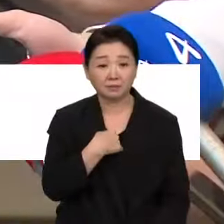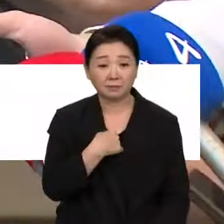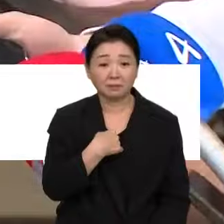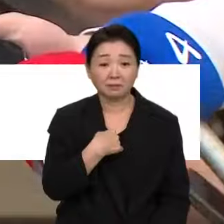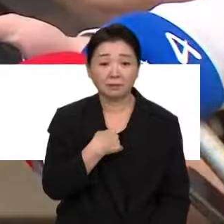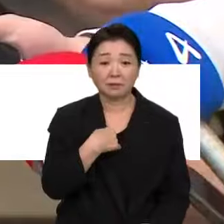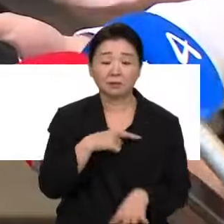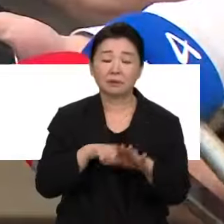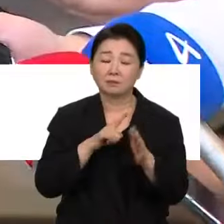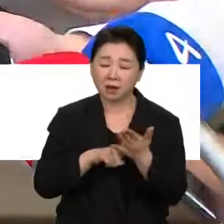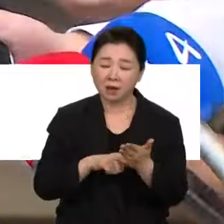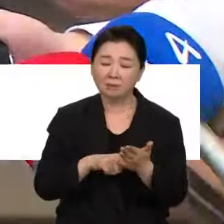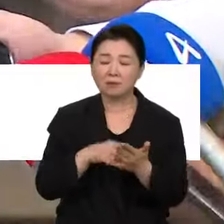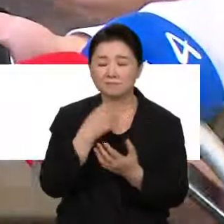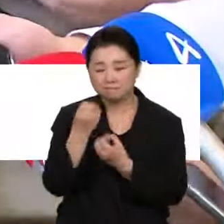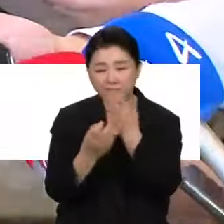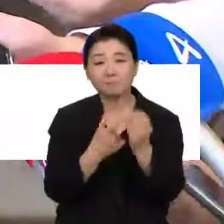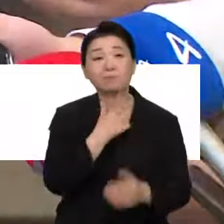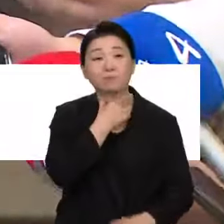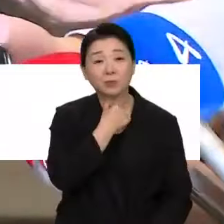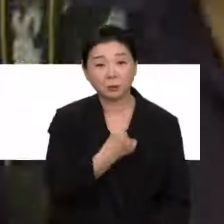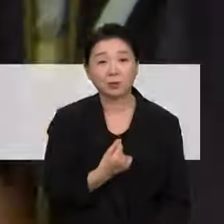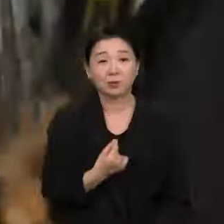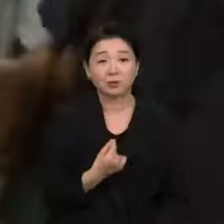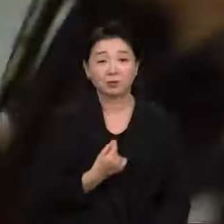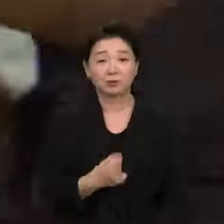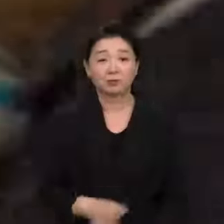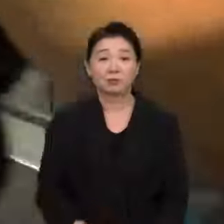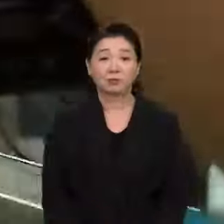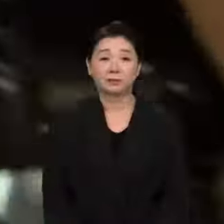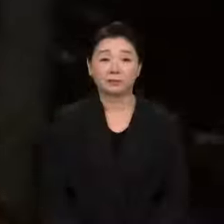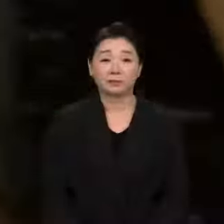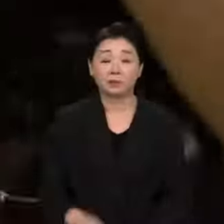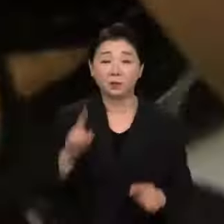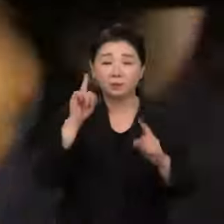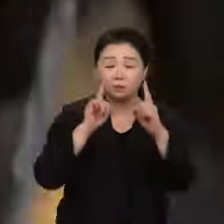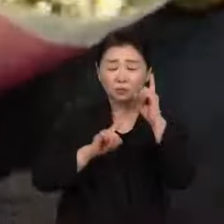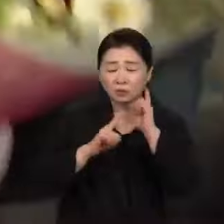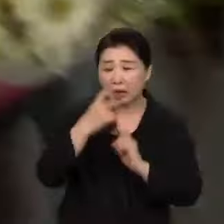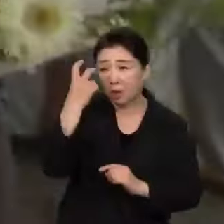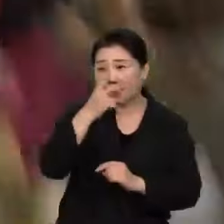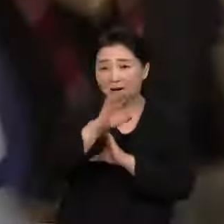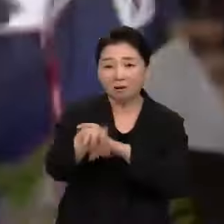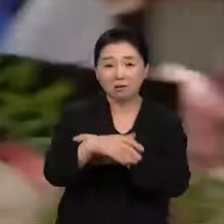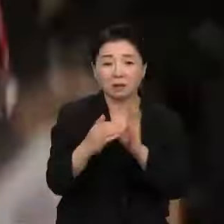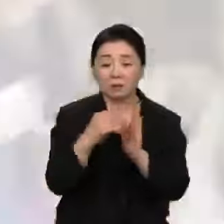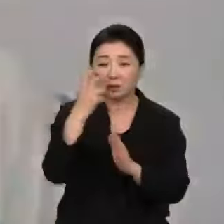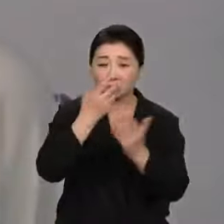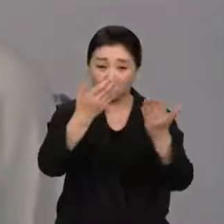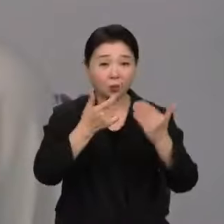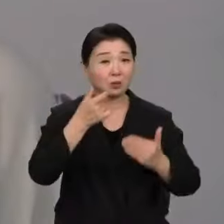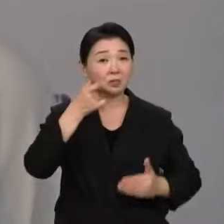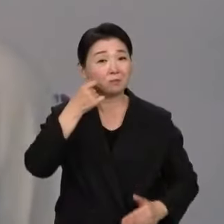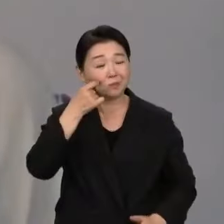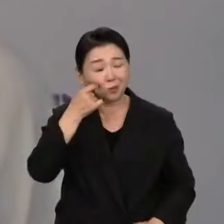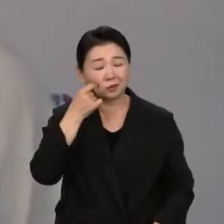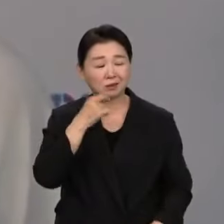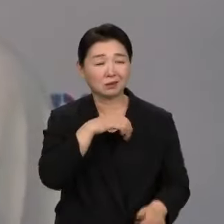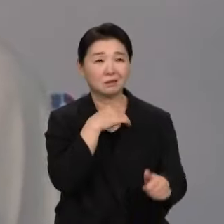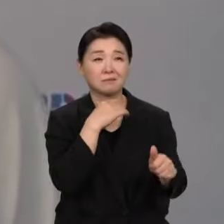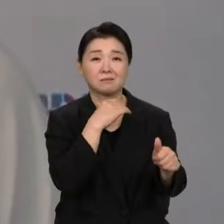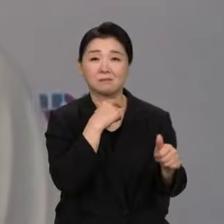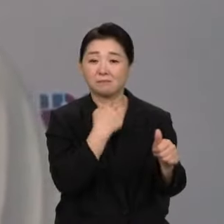마음을 호소하고 싶어서. 부상 관리가 소홀해 선수가 제대로 보호받지 못했다고 쓴소리를